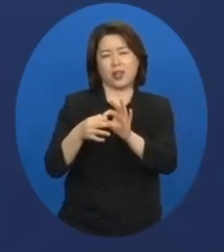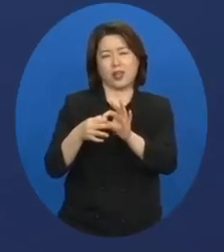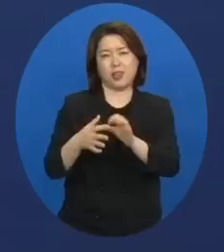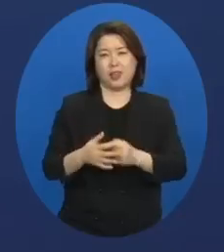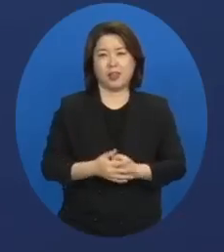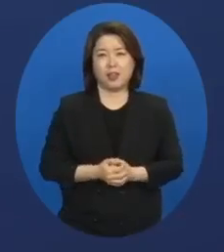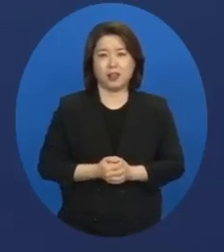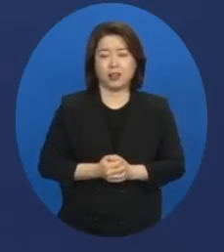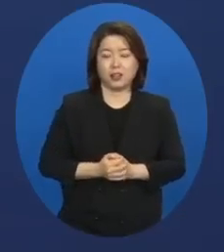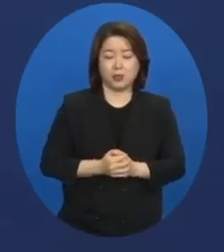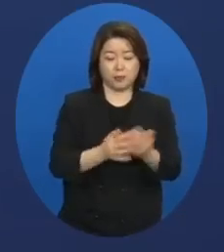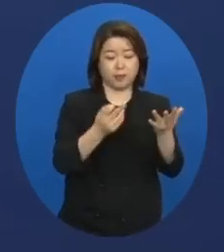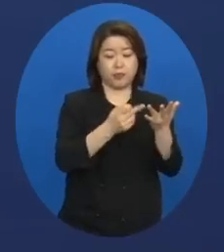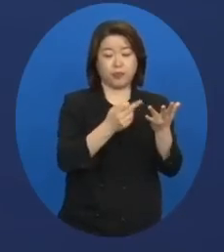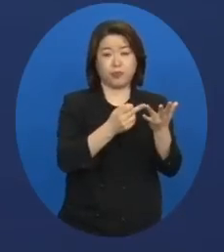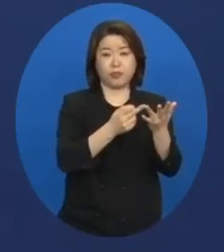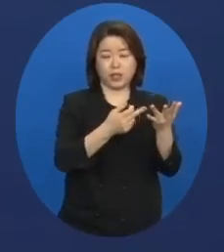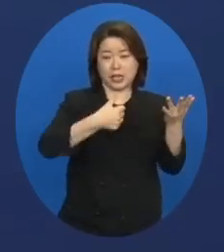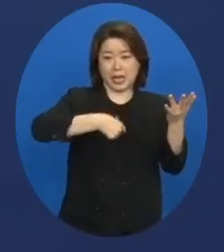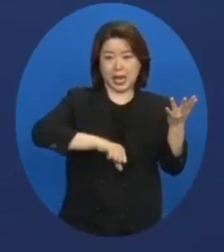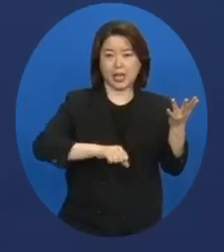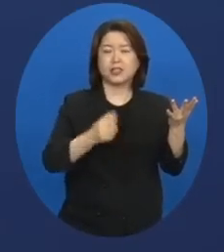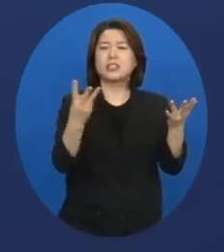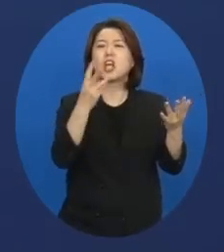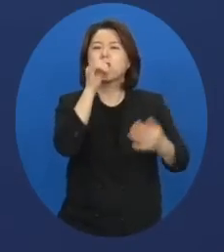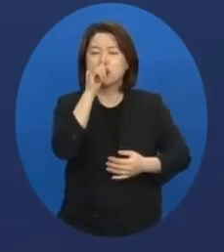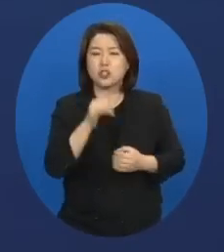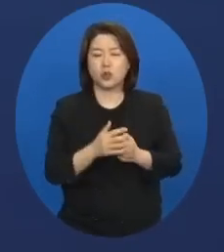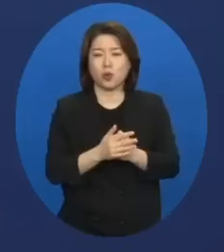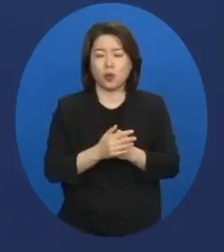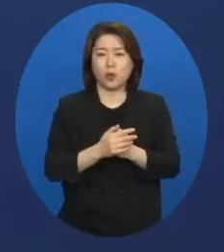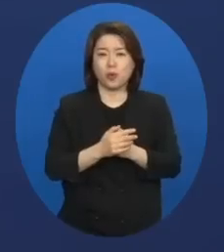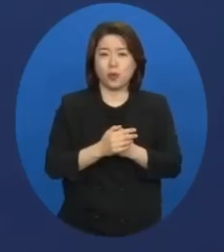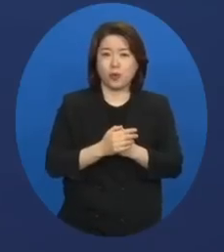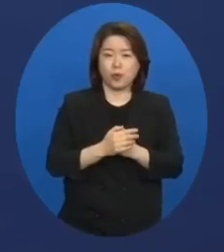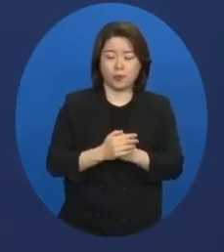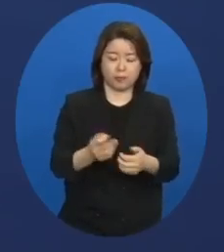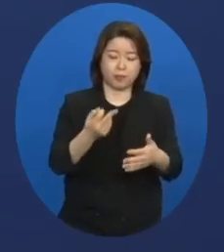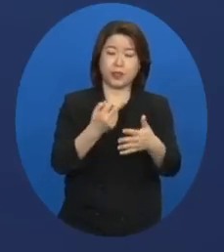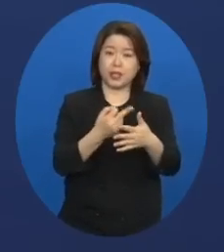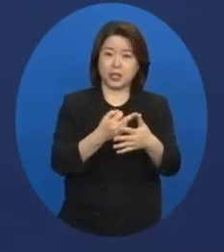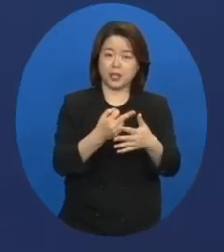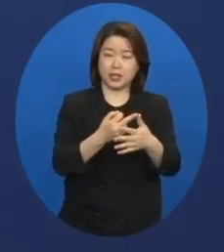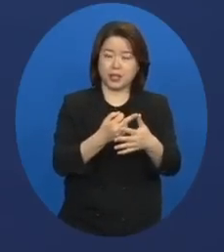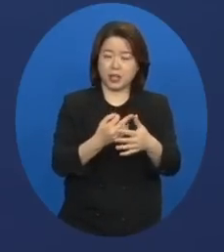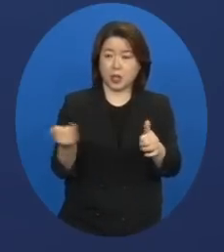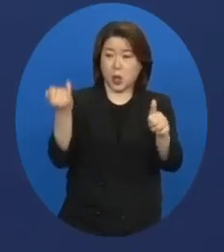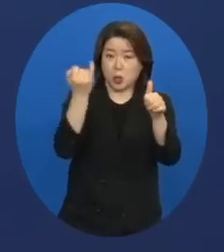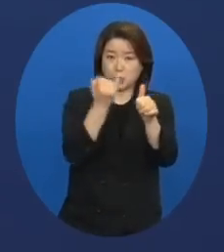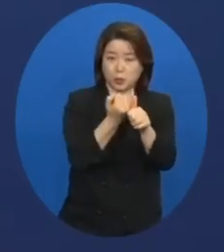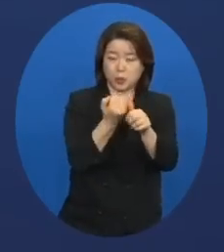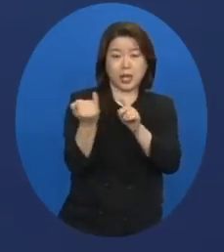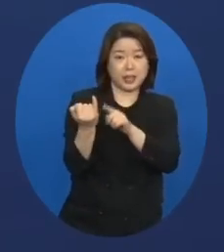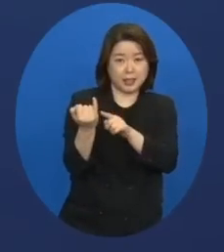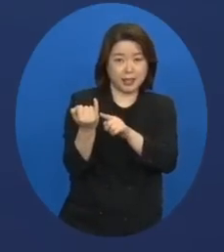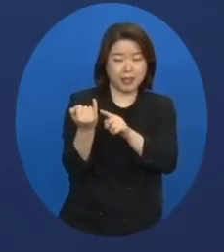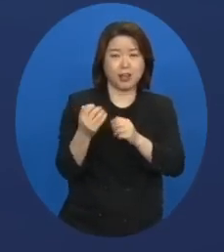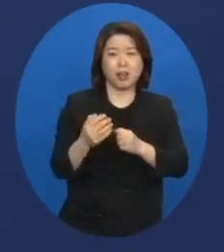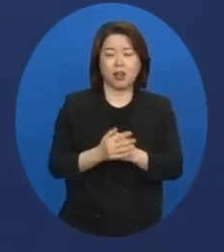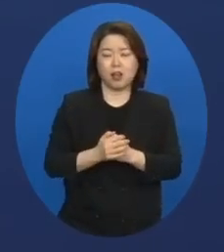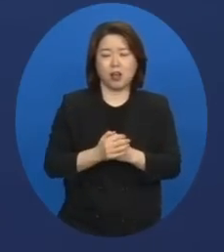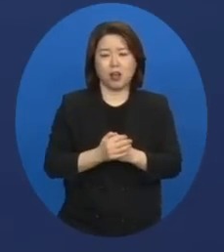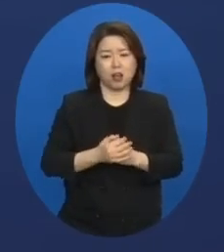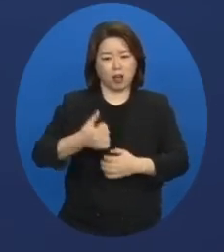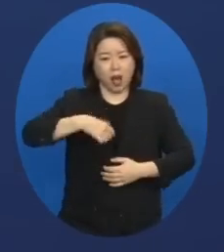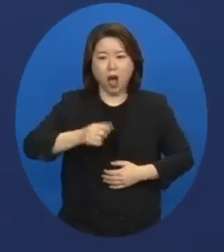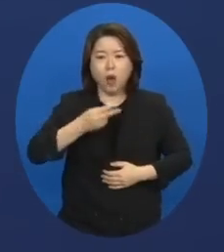유다에게는 아들이 셋이 있었는데 큰아들과 결혼한 며느리 다말과 결혼하여 자식이 없이